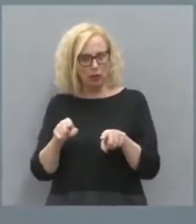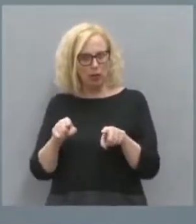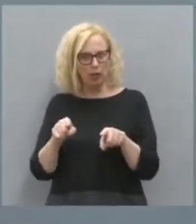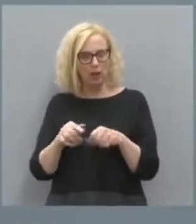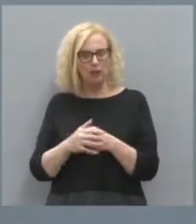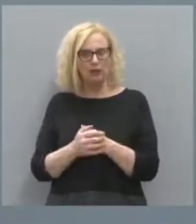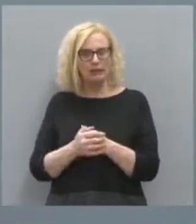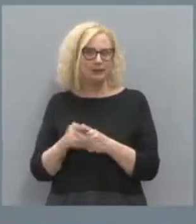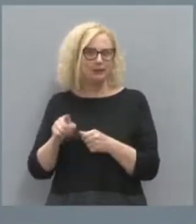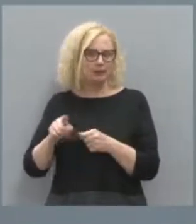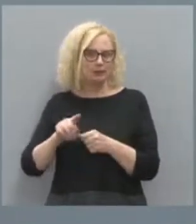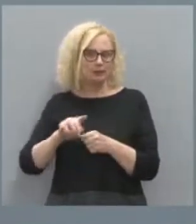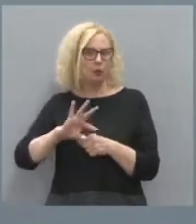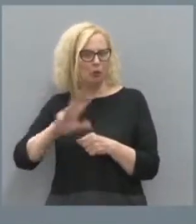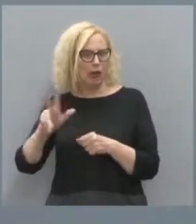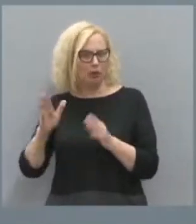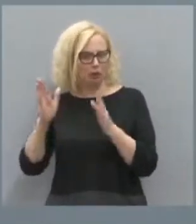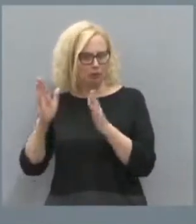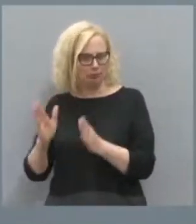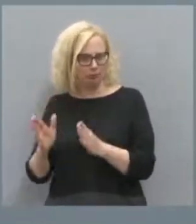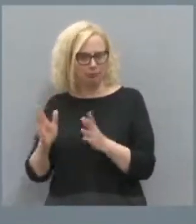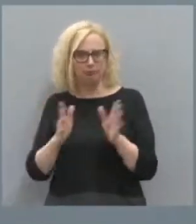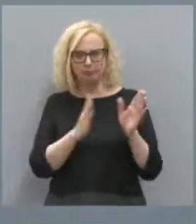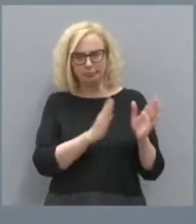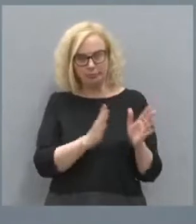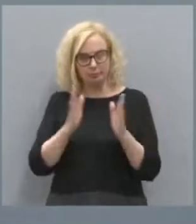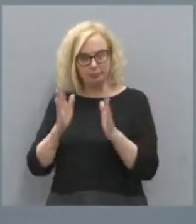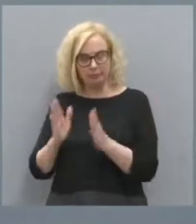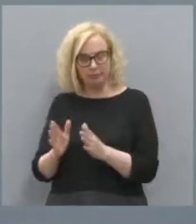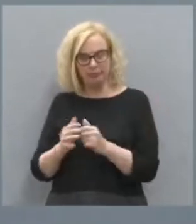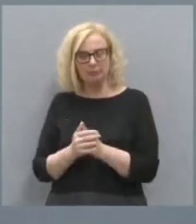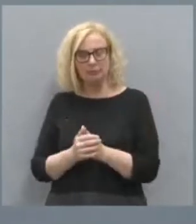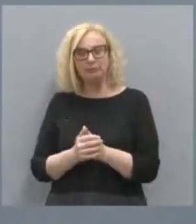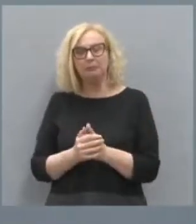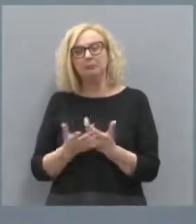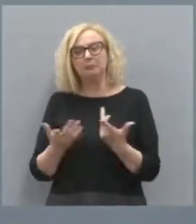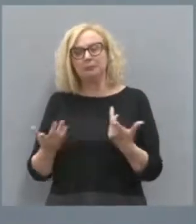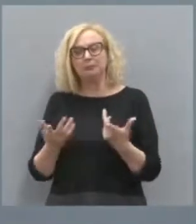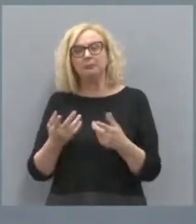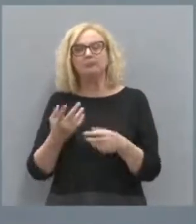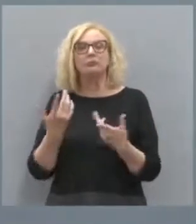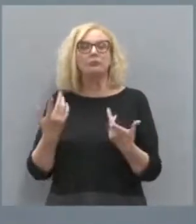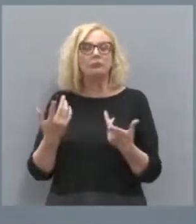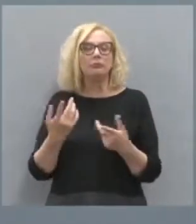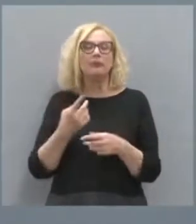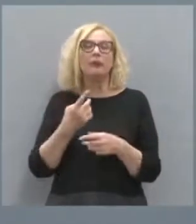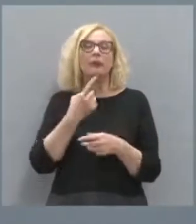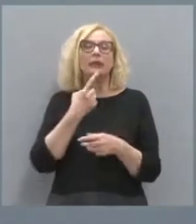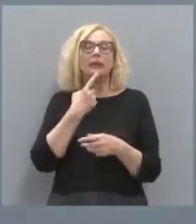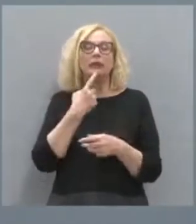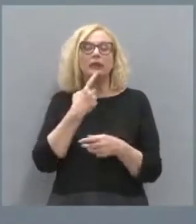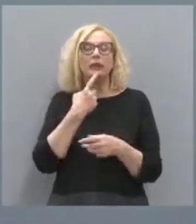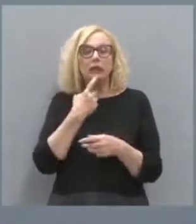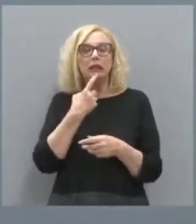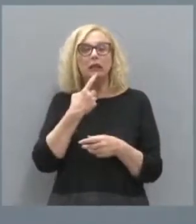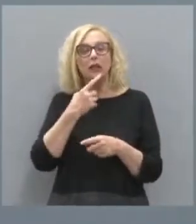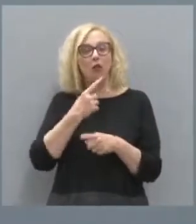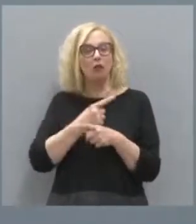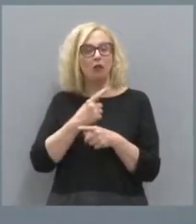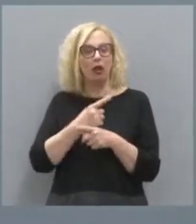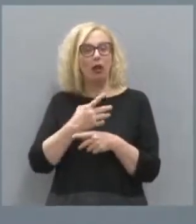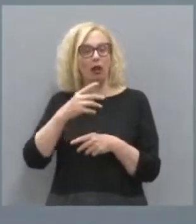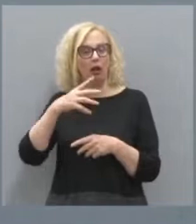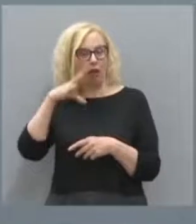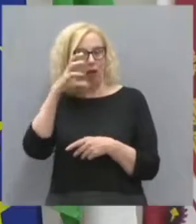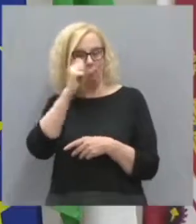trentino è un altro tema e quindi sappiamo benissimo che chi di dovere saprà ben distinguere queste due questioni